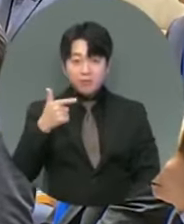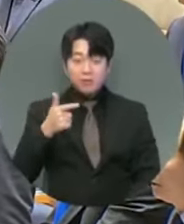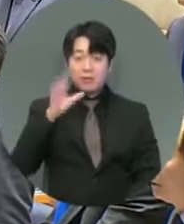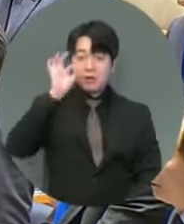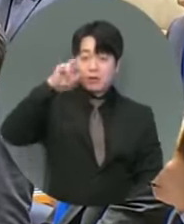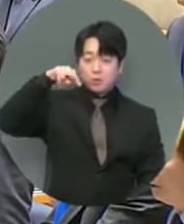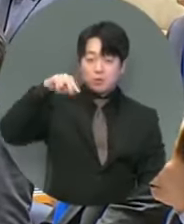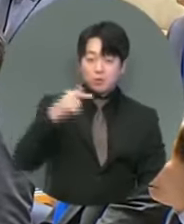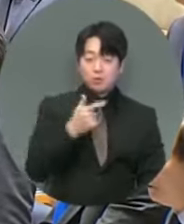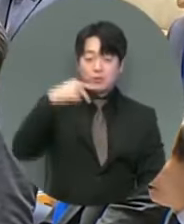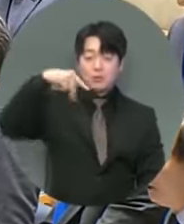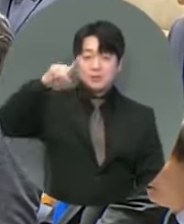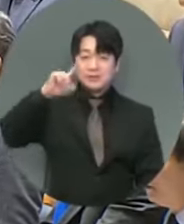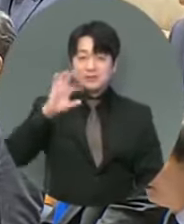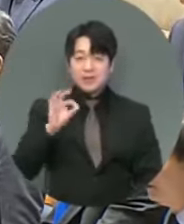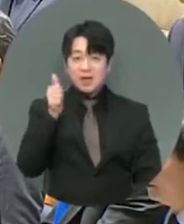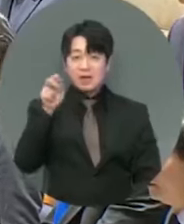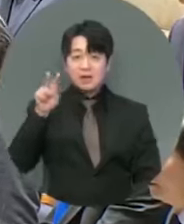윤상현 의원,